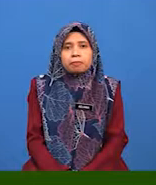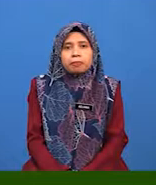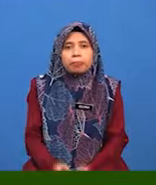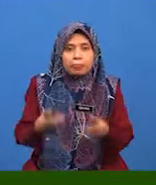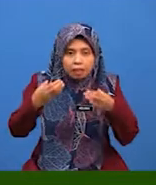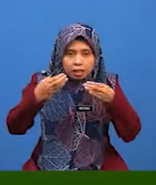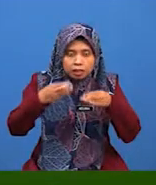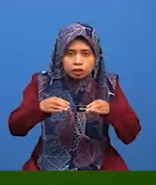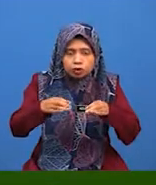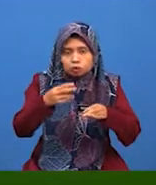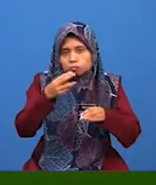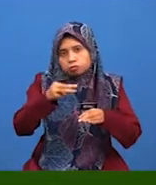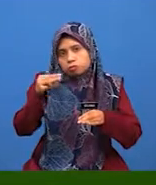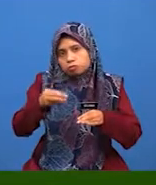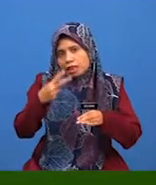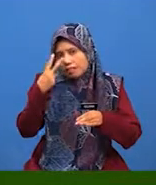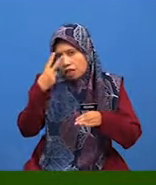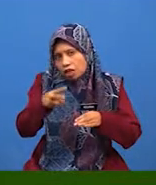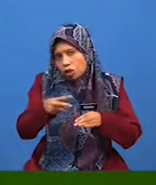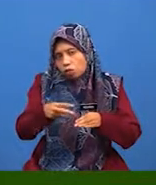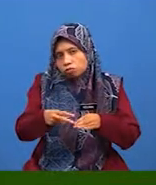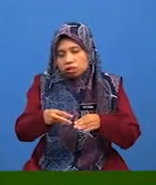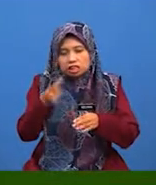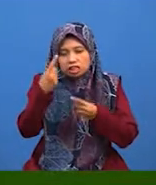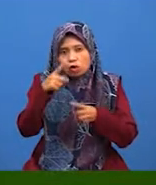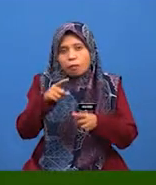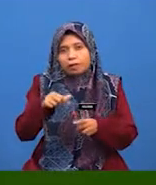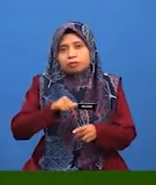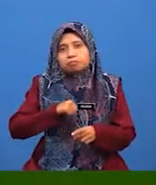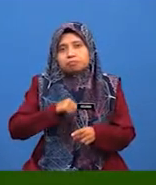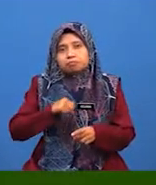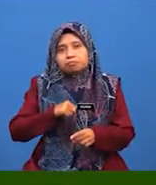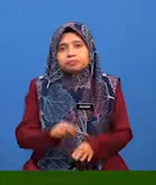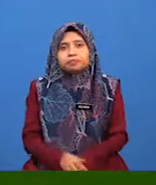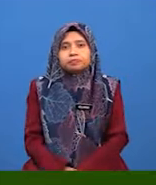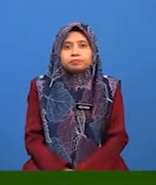Cuba murid-murid semak jawapan masing-masing.